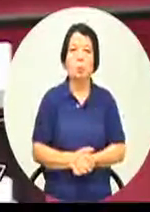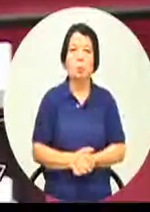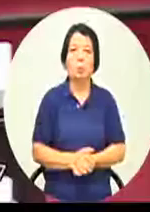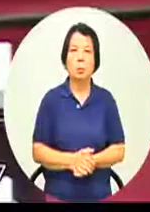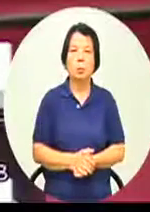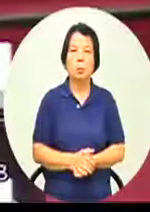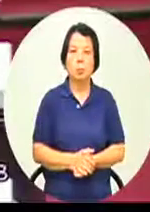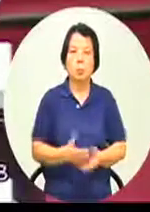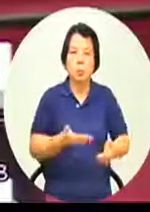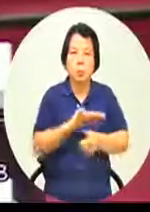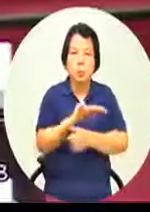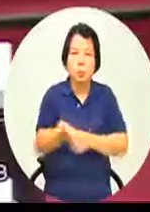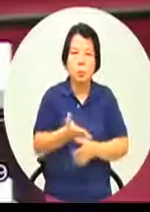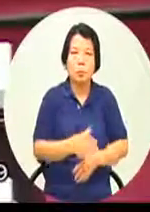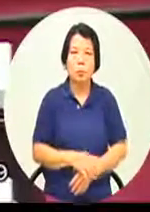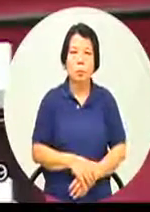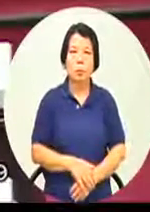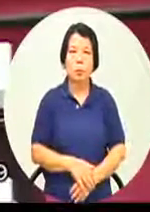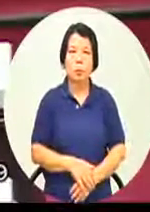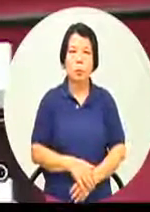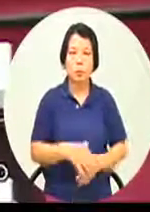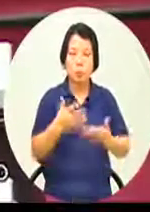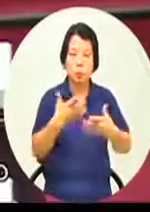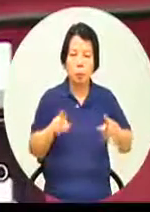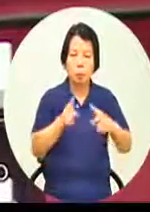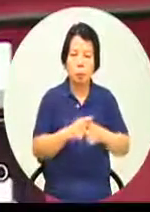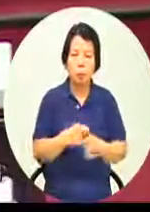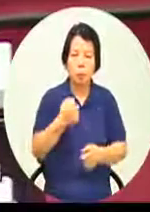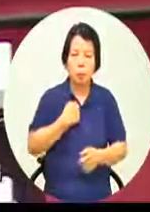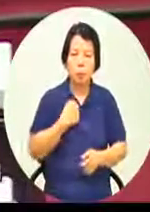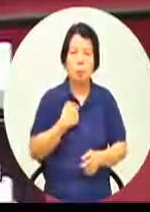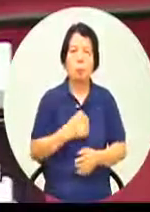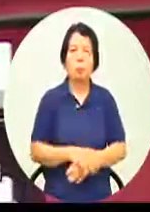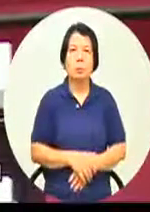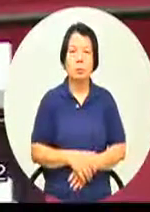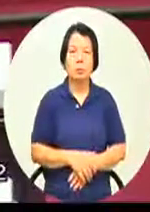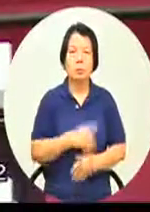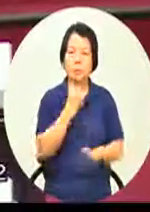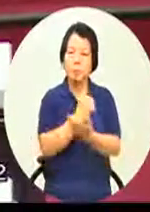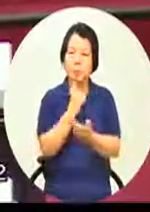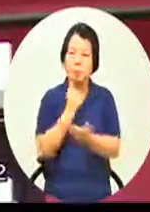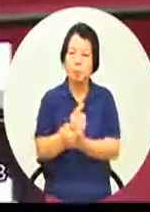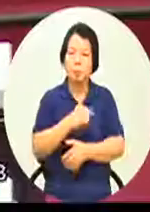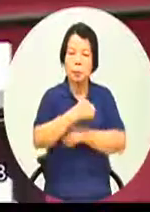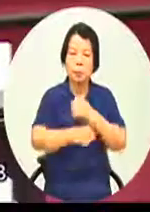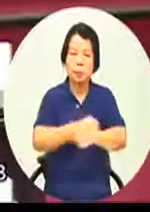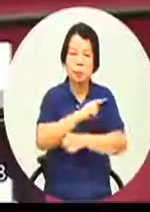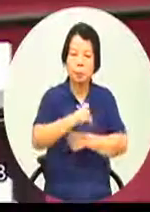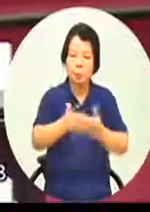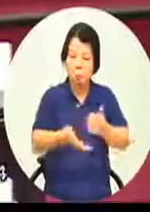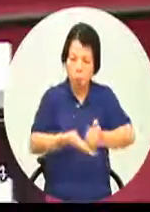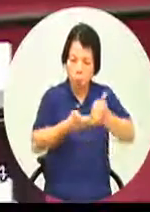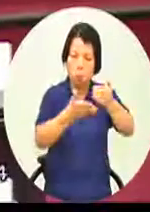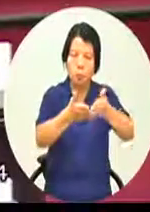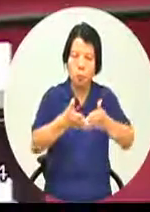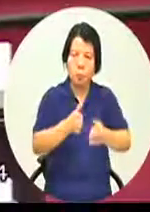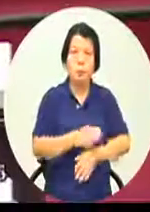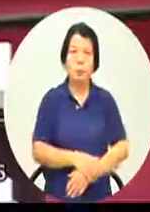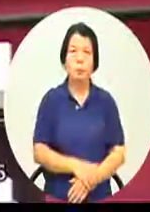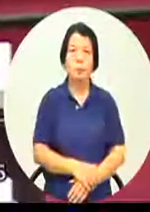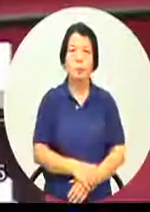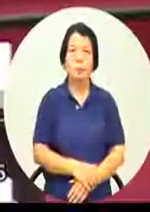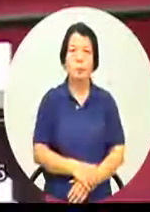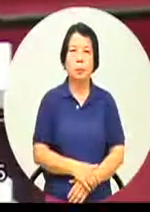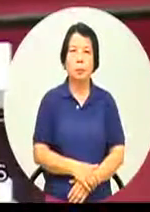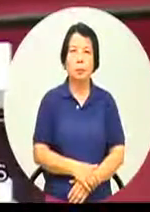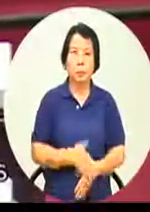够让这些更多的人去认识其实每一条生命都是值得尊重的我想这个部分是不